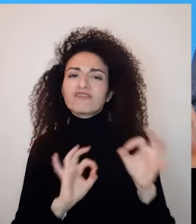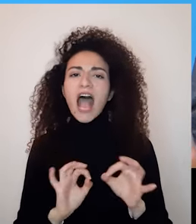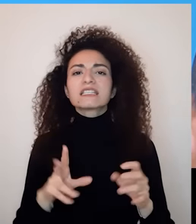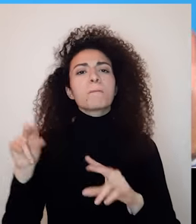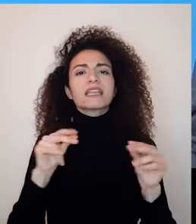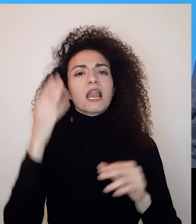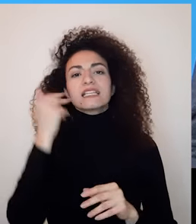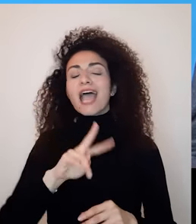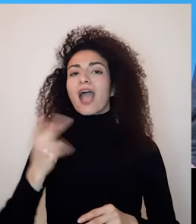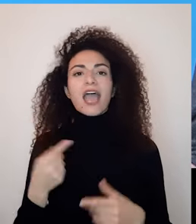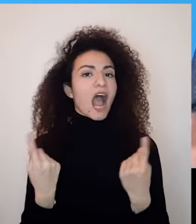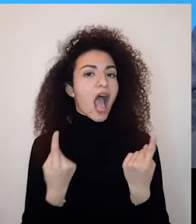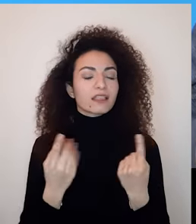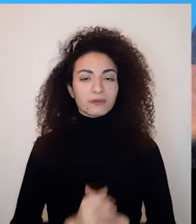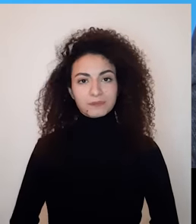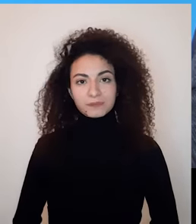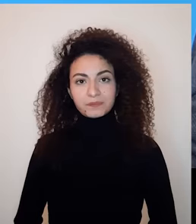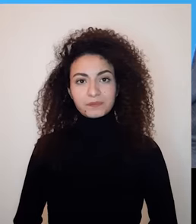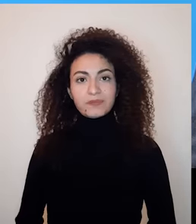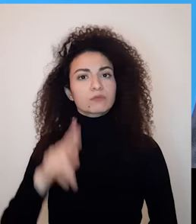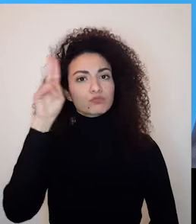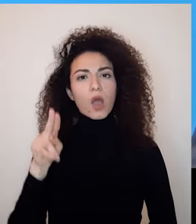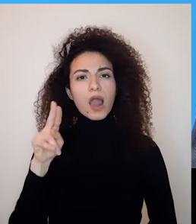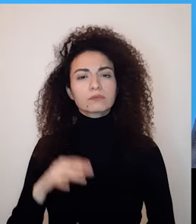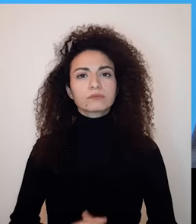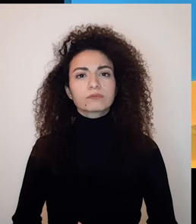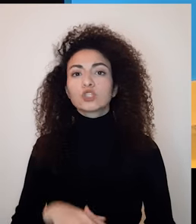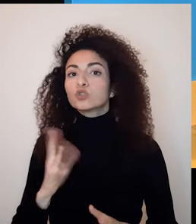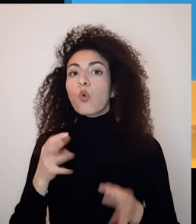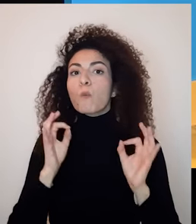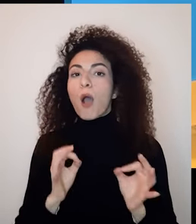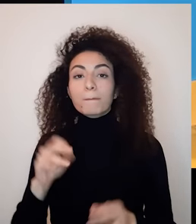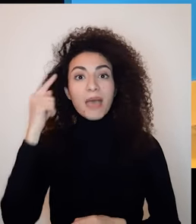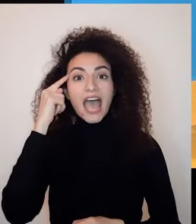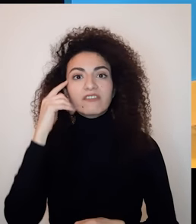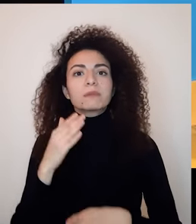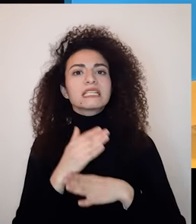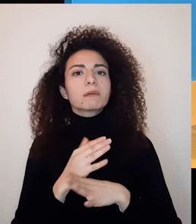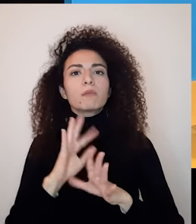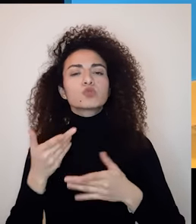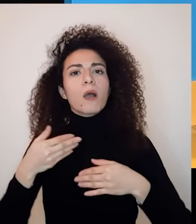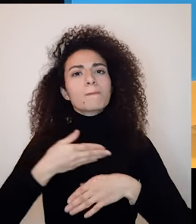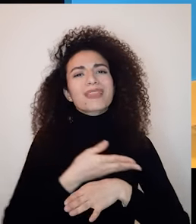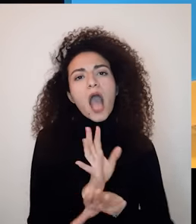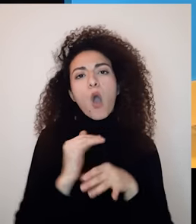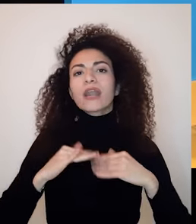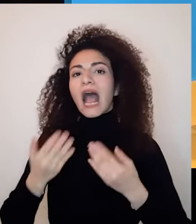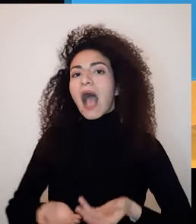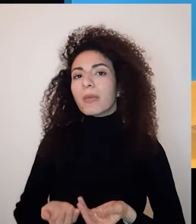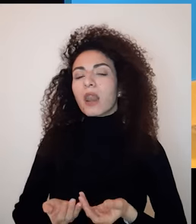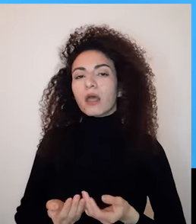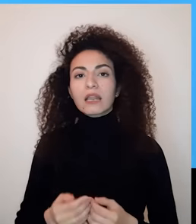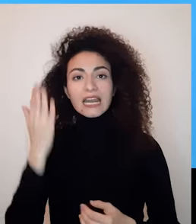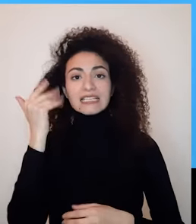الفحص النسائي السنوي بشكل طبيعي مثل أي امرأة من غير إعاقة. طيب دكتور رامي، شو اللي ضروري نعرفه عن سبب تأخر